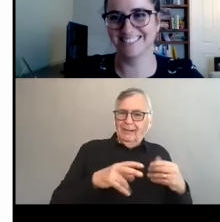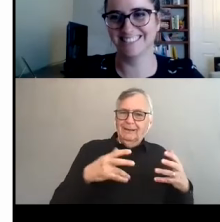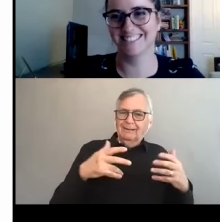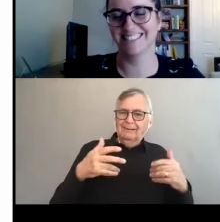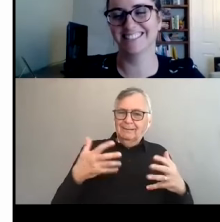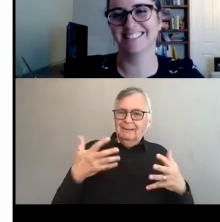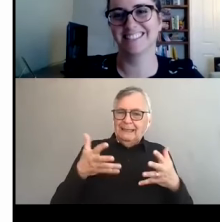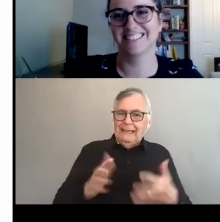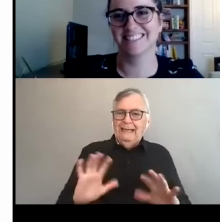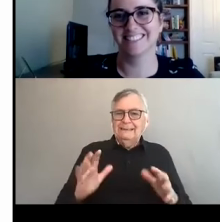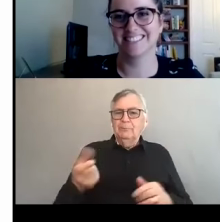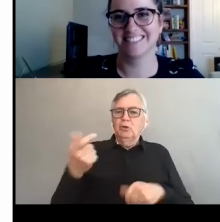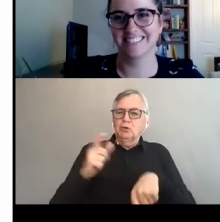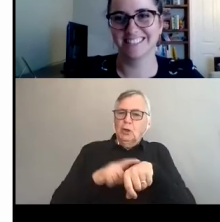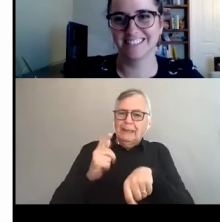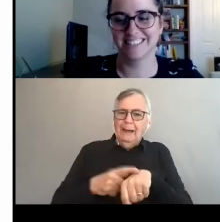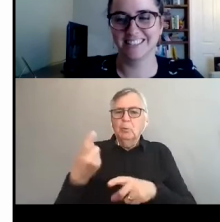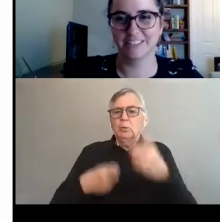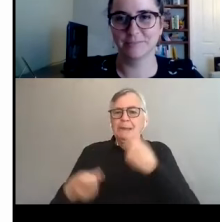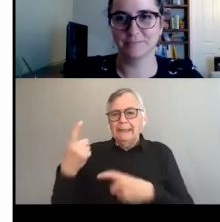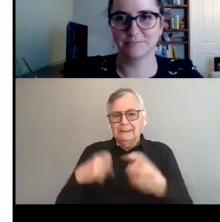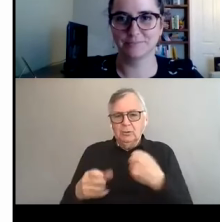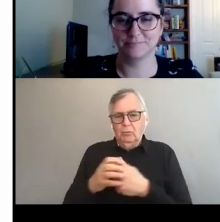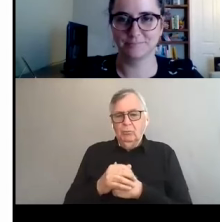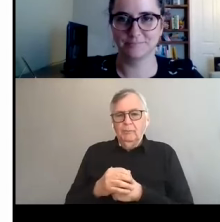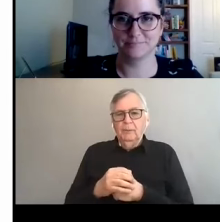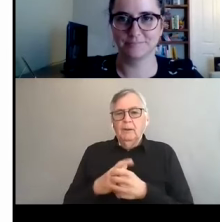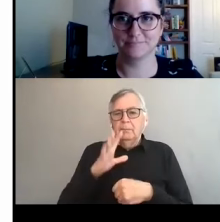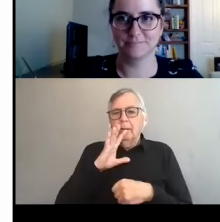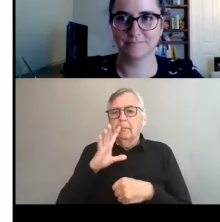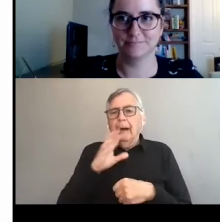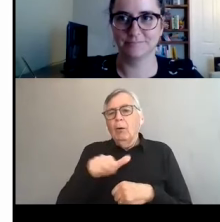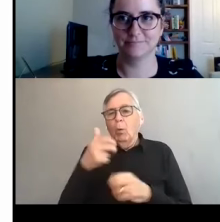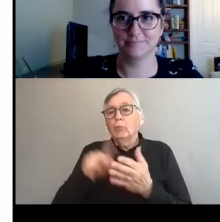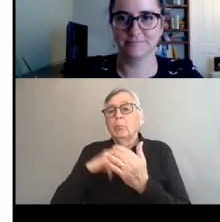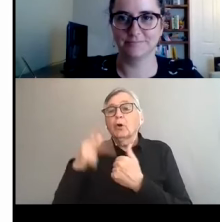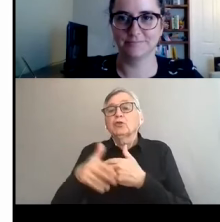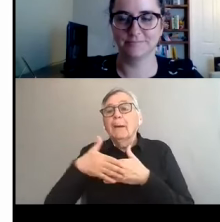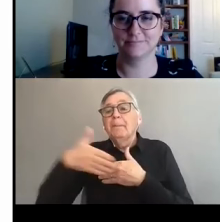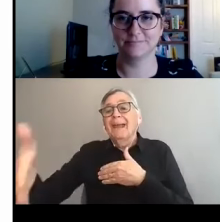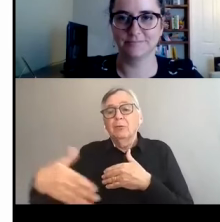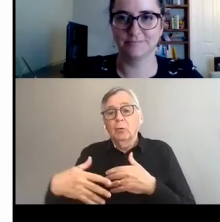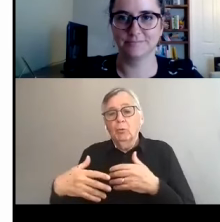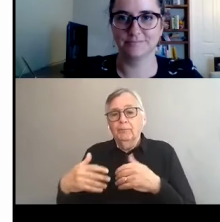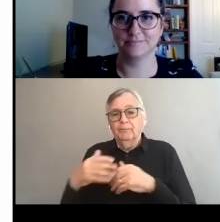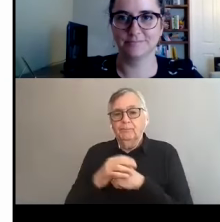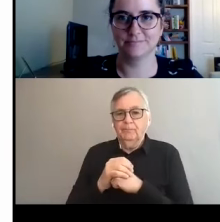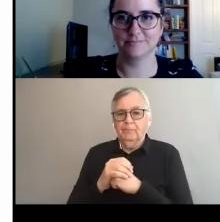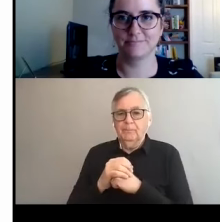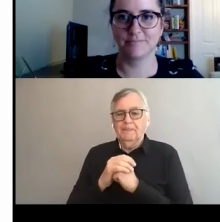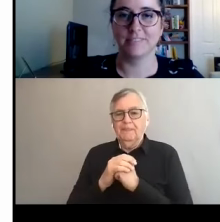va laisser plus de temps pour les questions, puis je pourrais vous parler de d'autres projets qui sont en cours si ça vient dans la